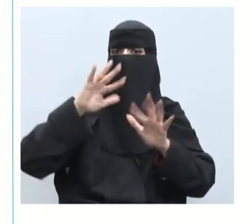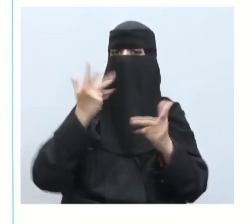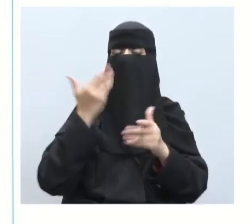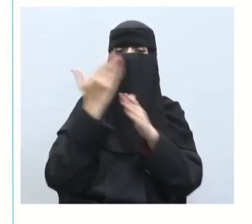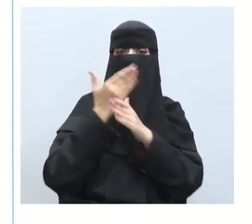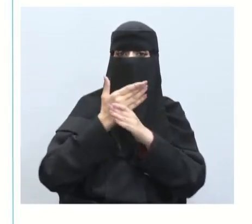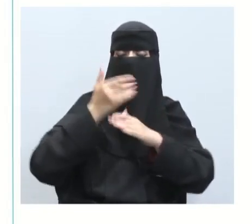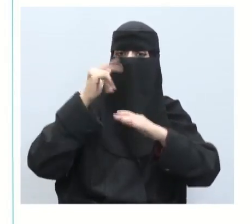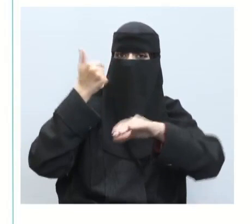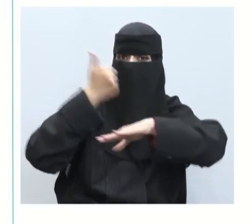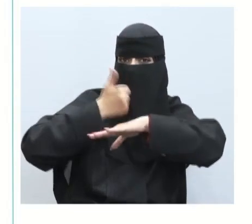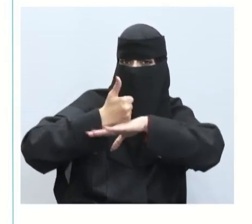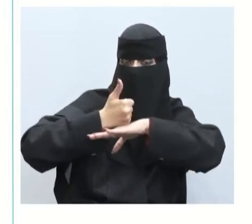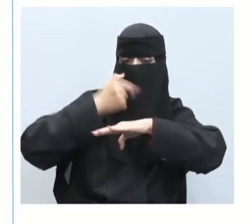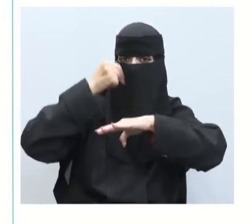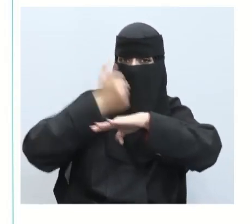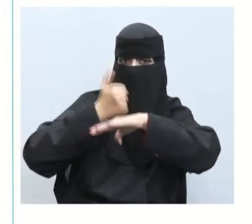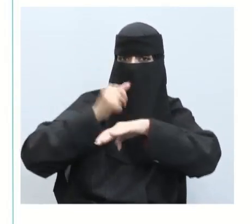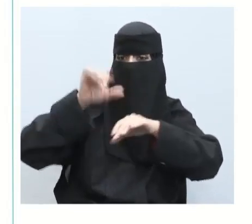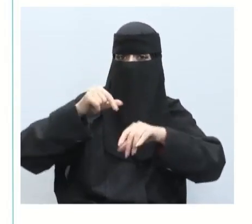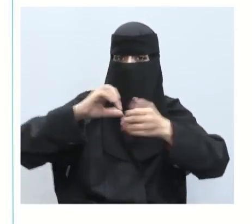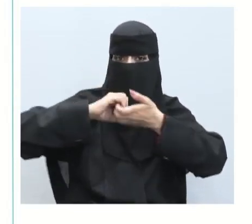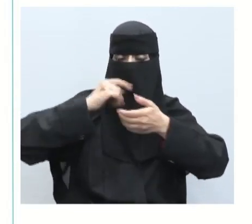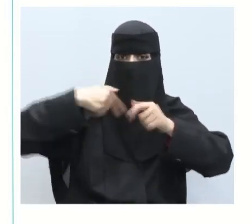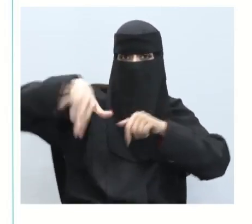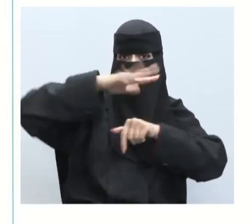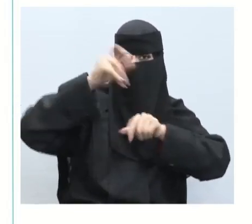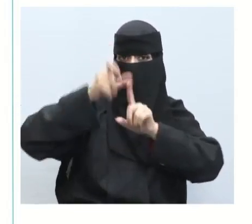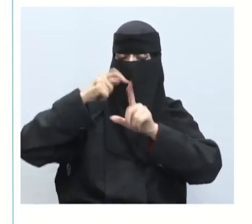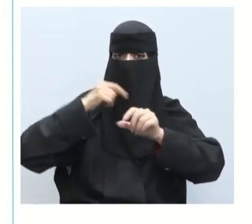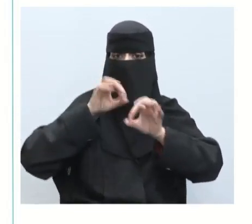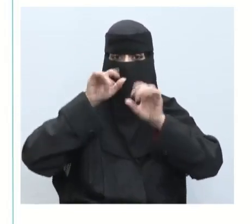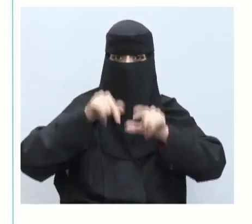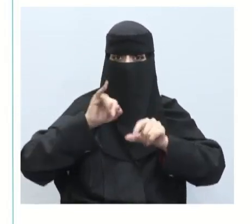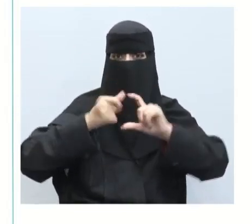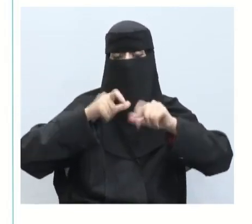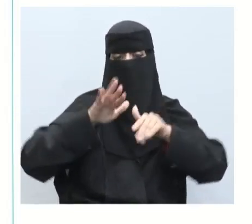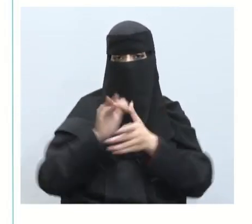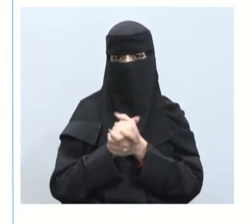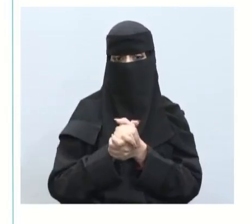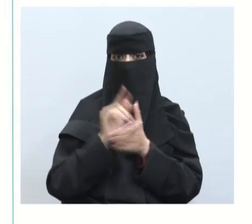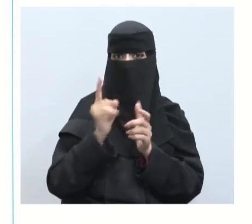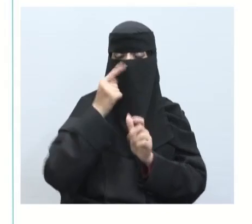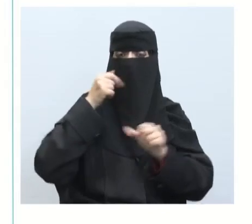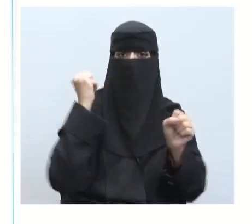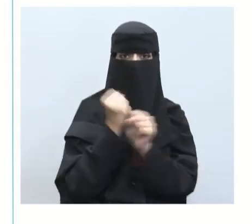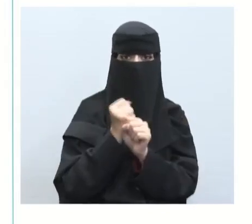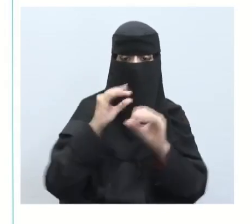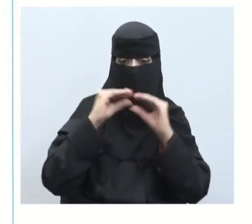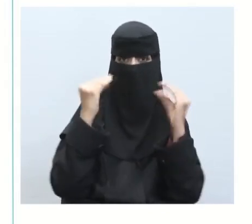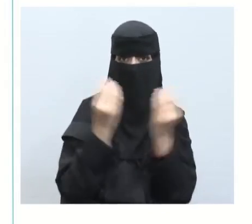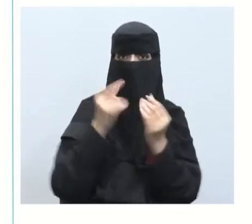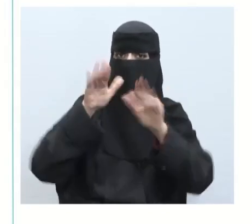المتفق عليها للاداره وباذن الله سنشرحها لدينا ما يسمى ب الدور الاداري ولدينا